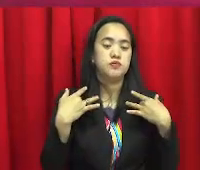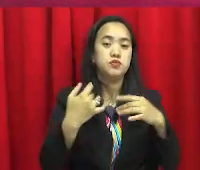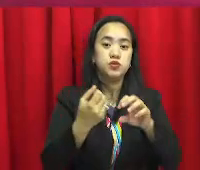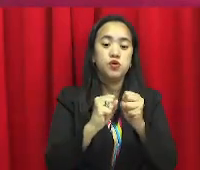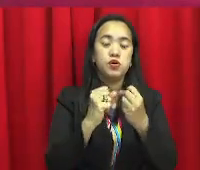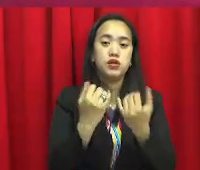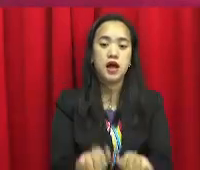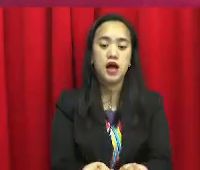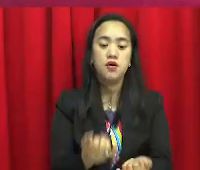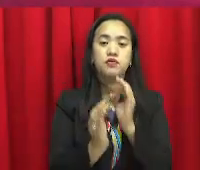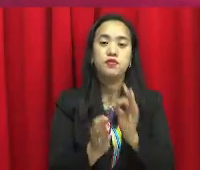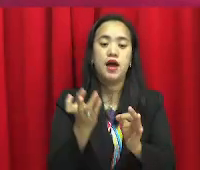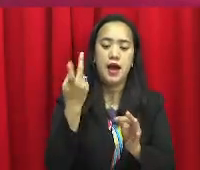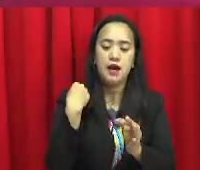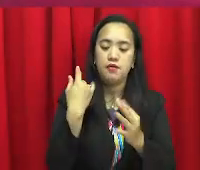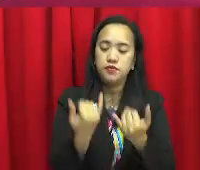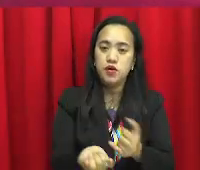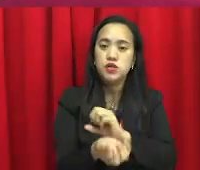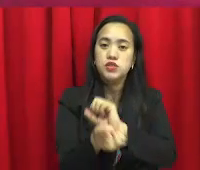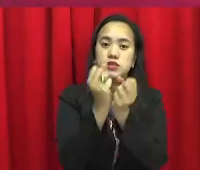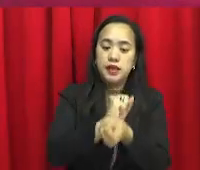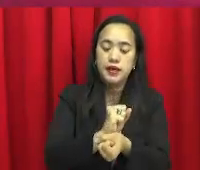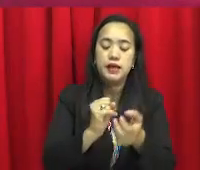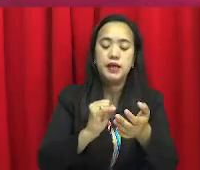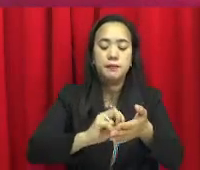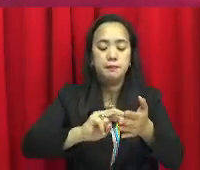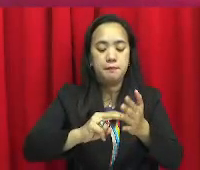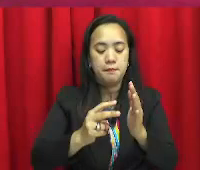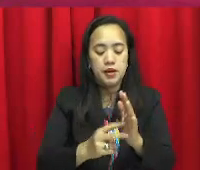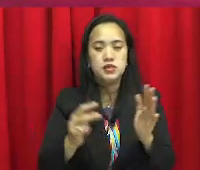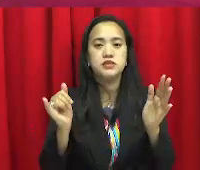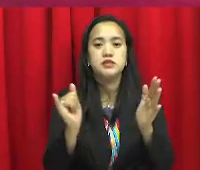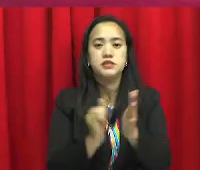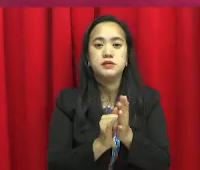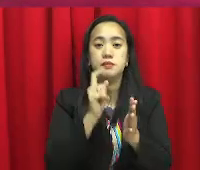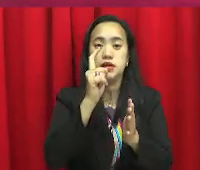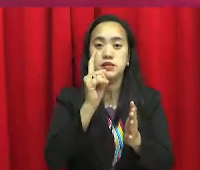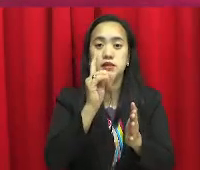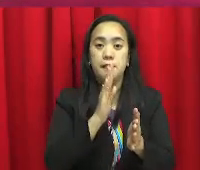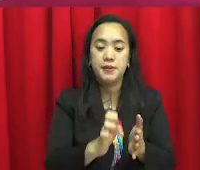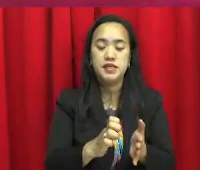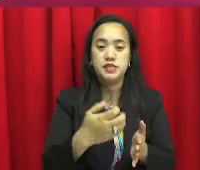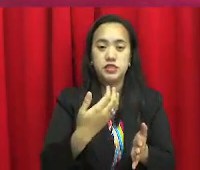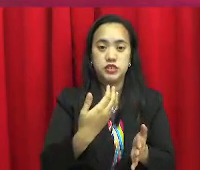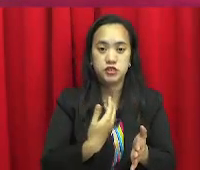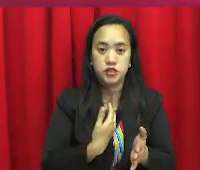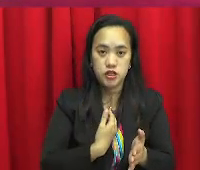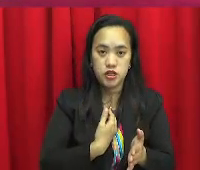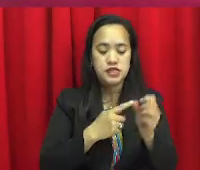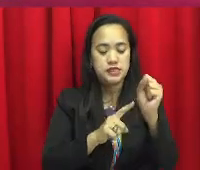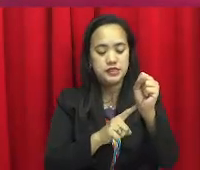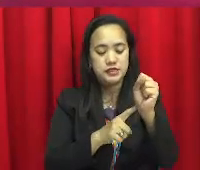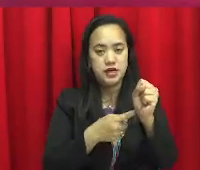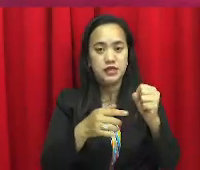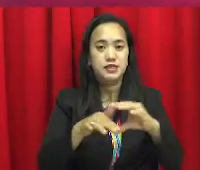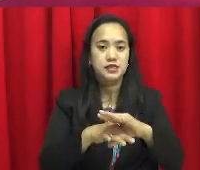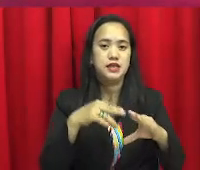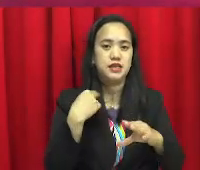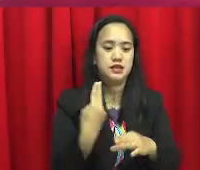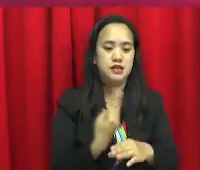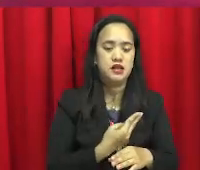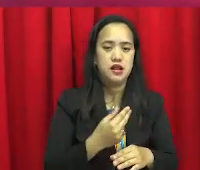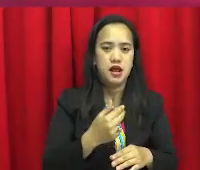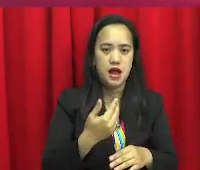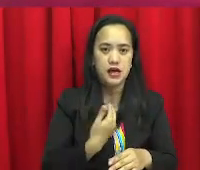our family, it must first start from me. So, dapat po ganun. Alright? So, tandaan niyo po,